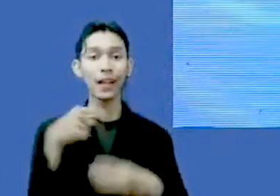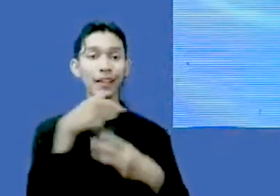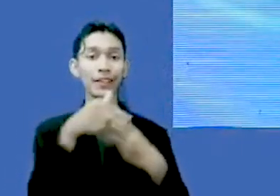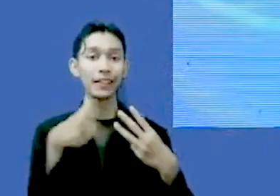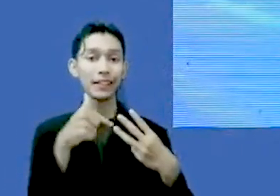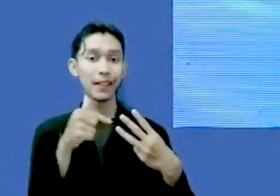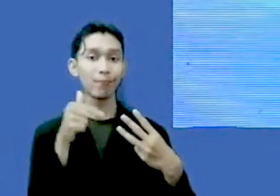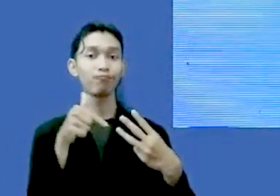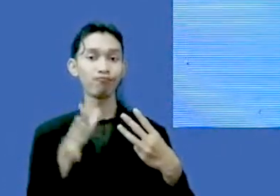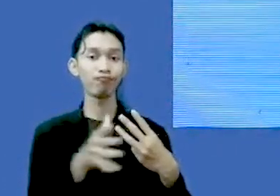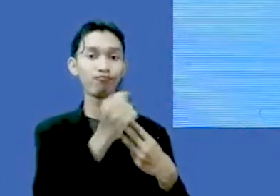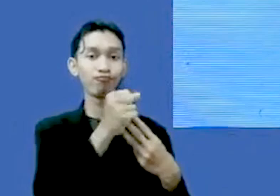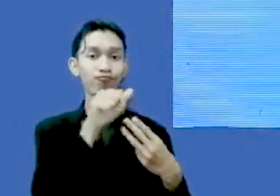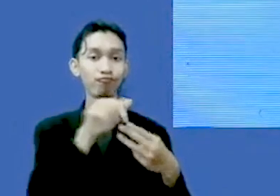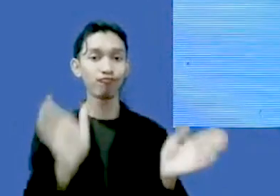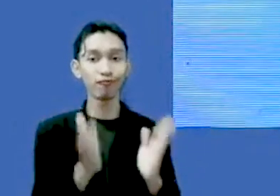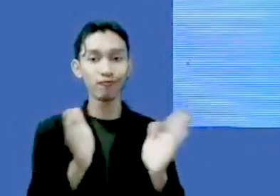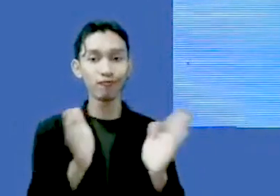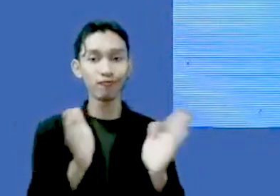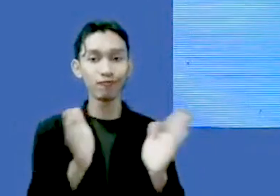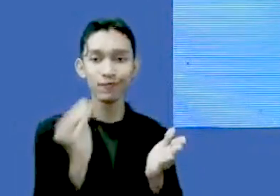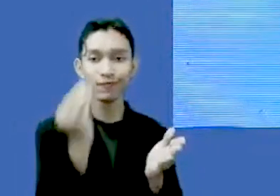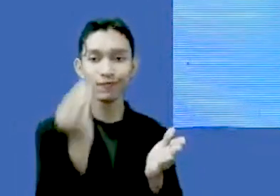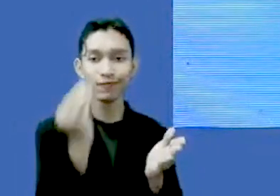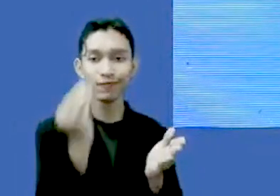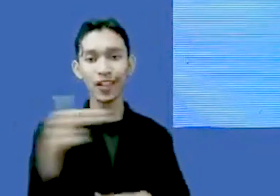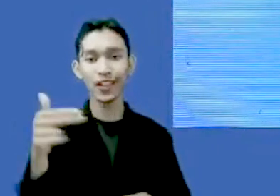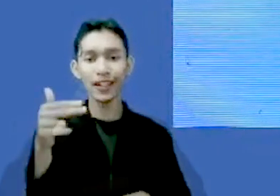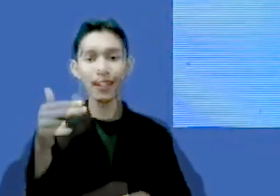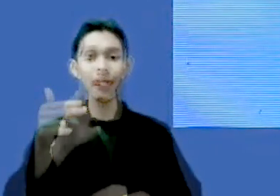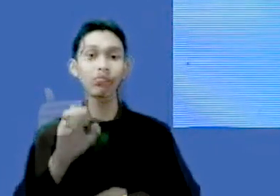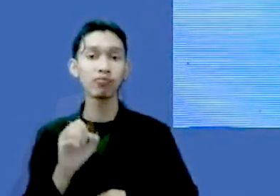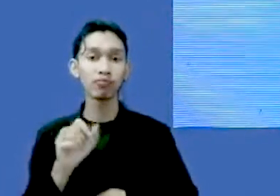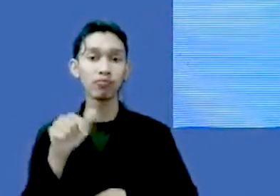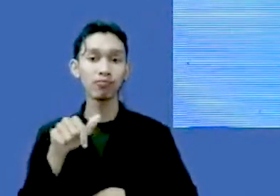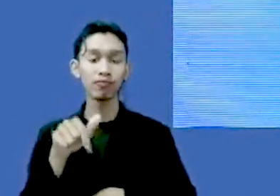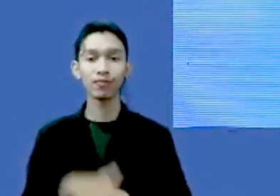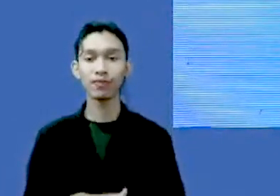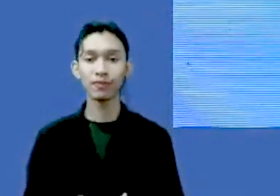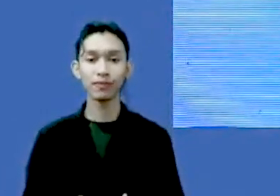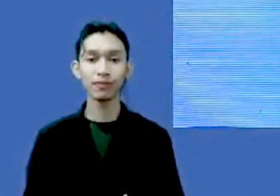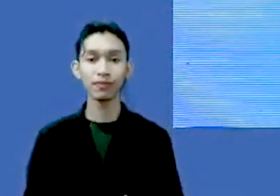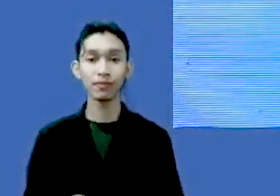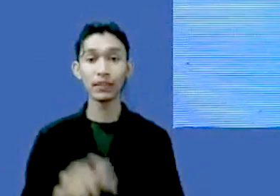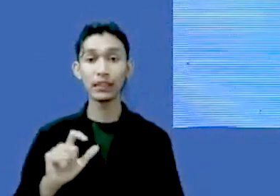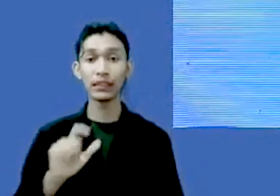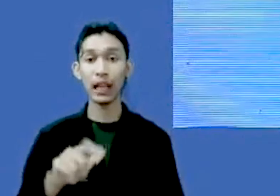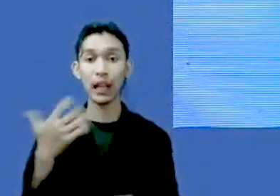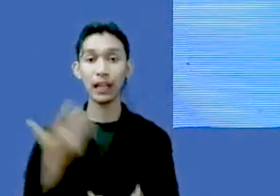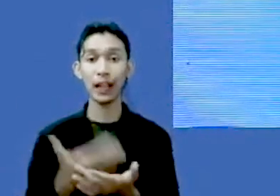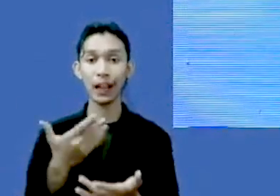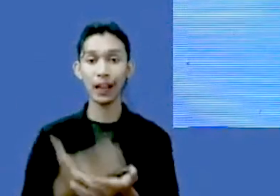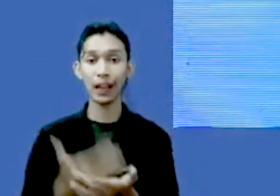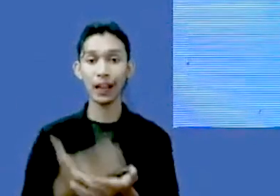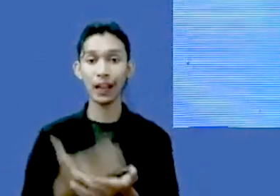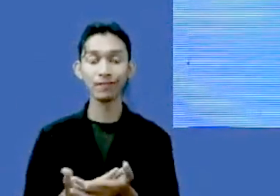yang didorong dalam kepemimpinan Indonesia di g20 secara konkret Bapak Ibu ini saya